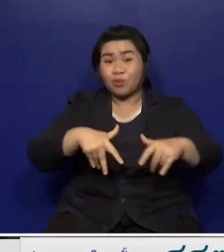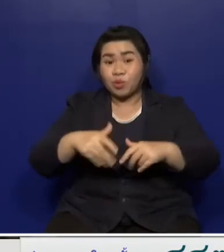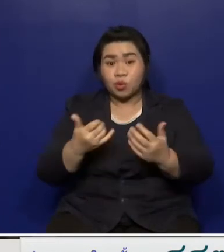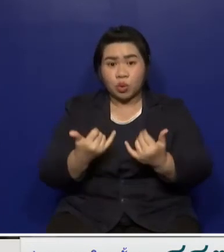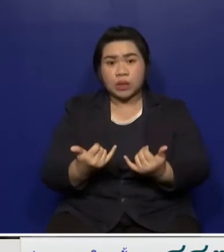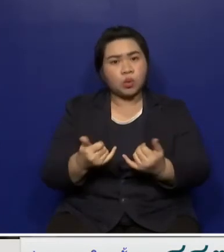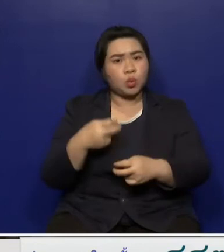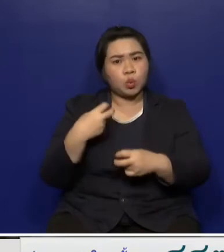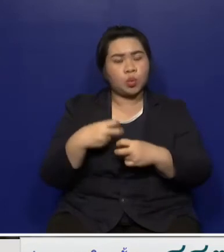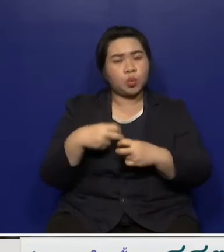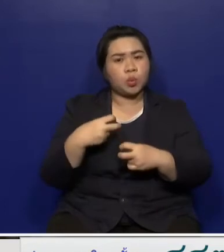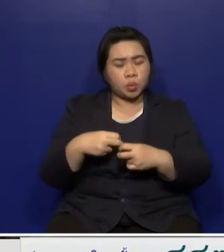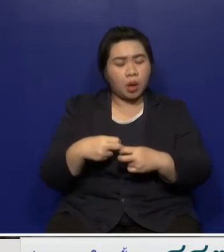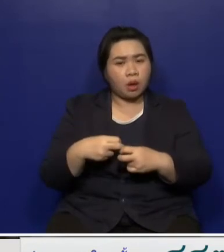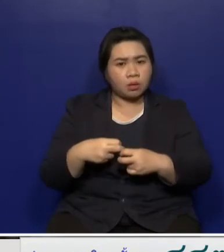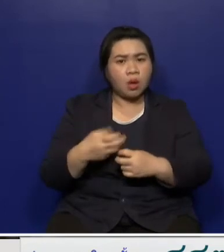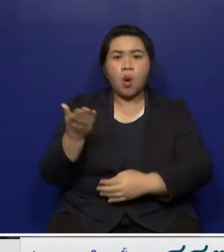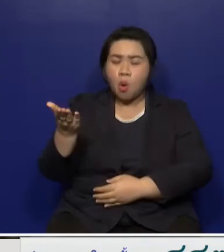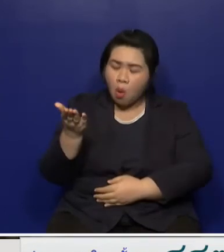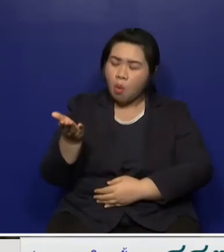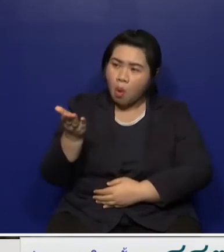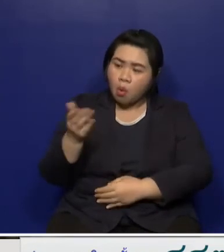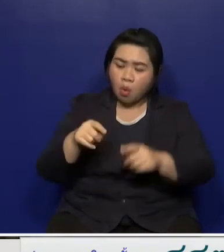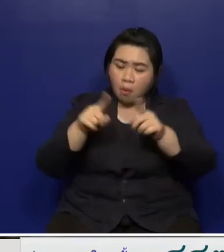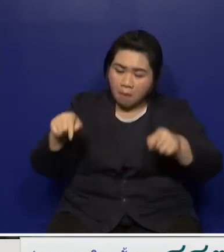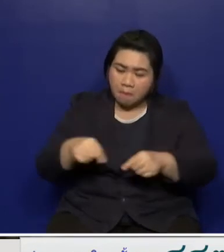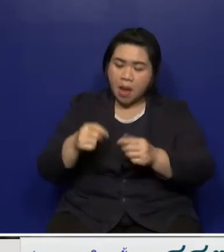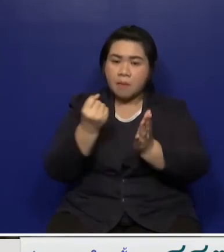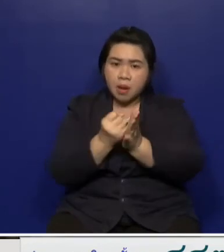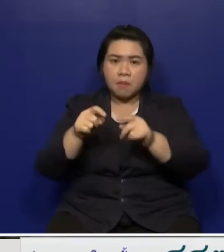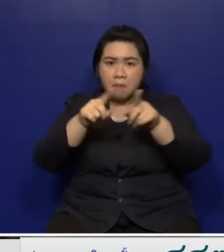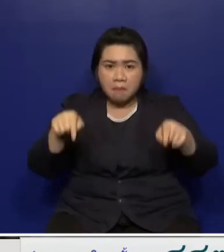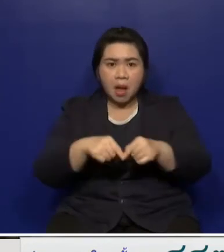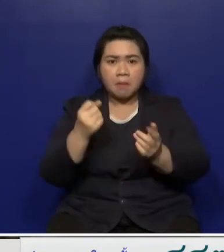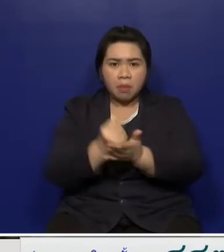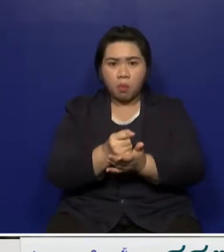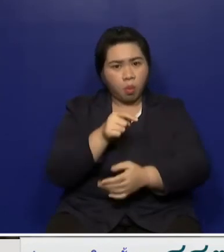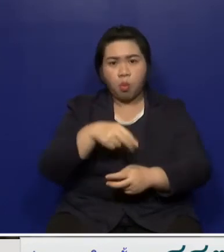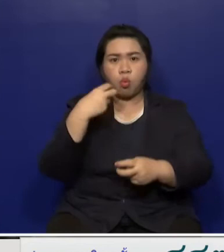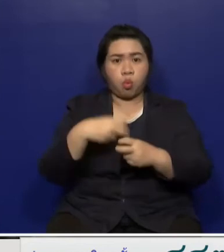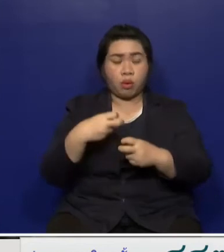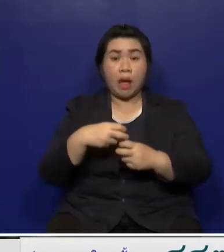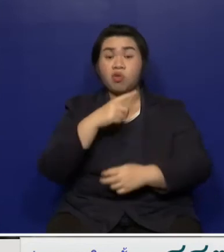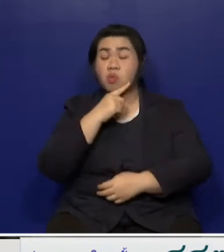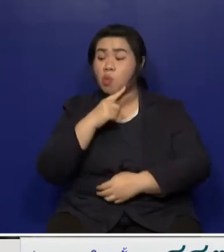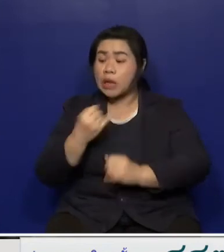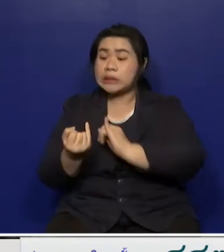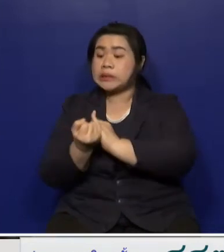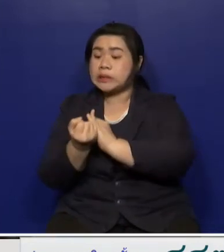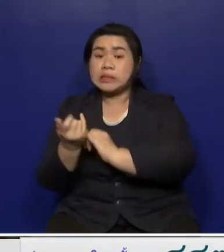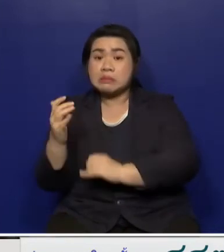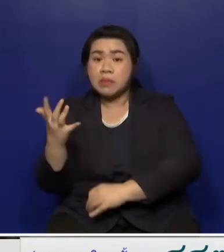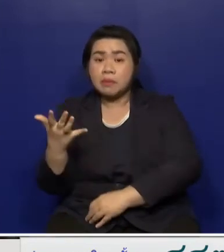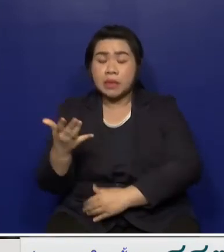ี้คอนขางอยทำยากครัทุกอย่อยาต้ขอriseบทแล้วก Handlingก็ใช้เรื่งายนะครับถ้ามASSมแ้ ไมมสายไมมการ